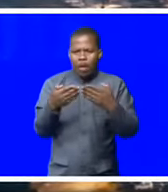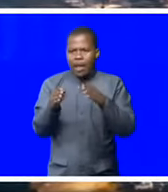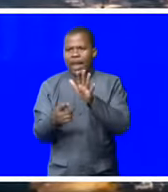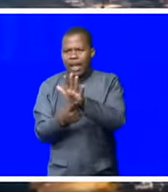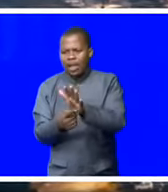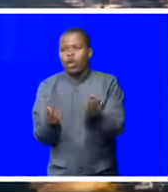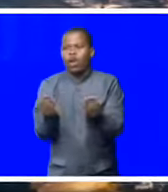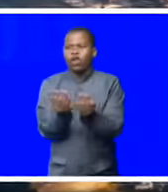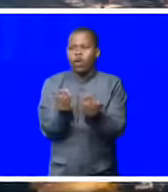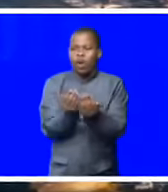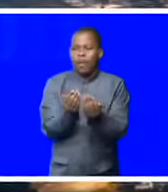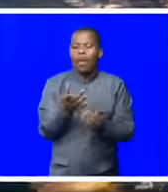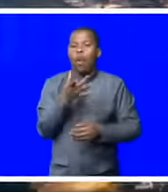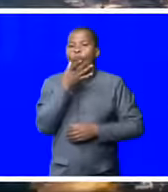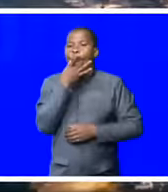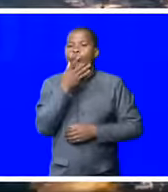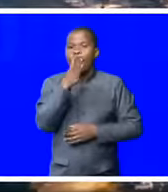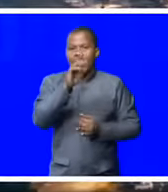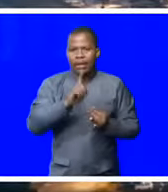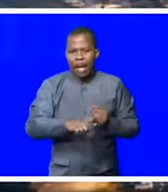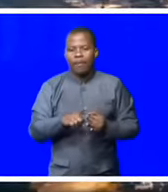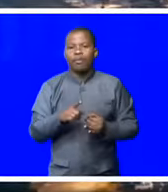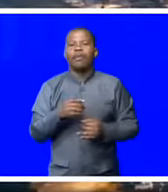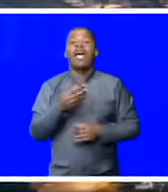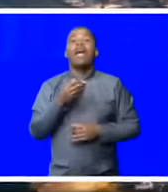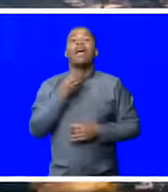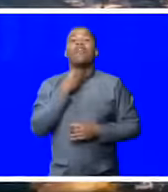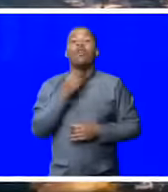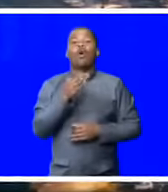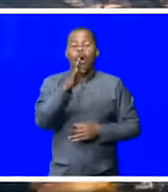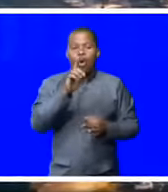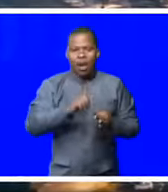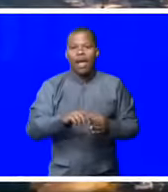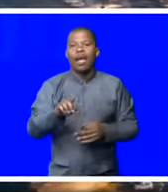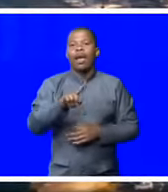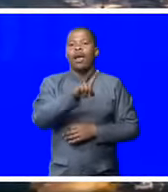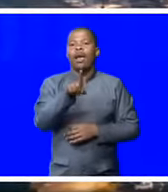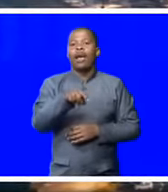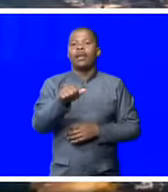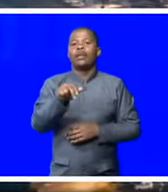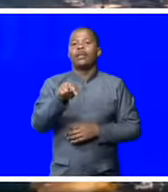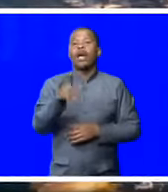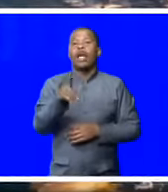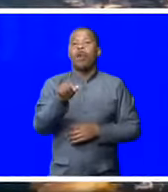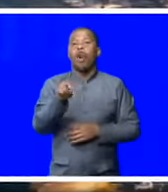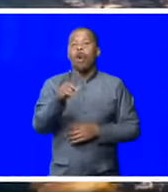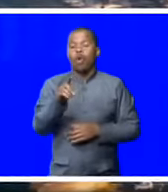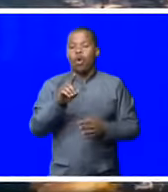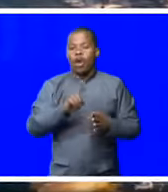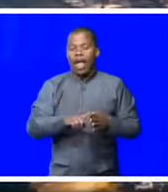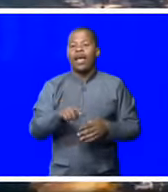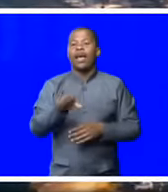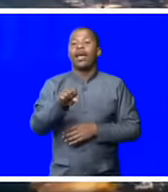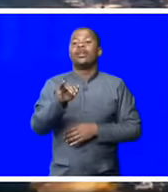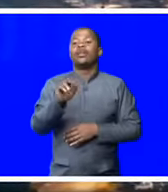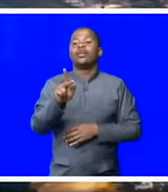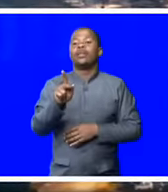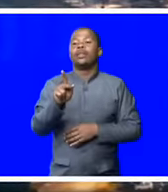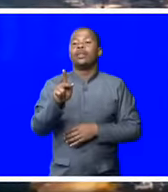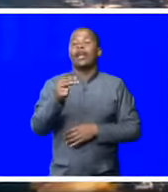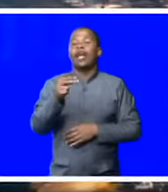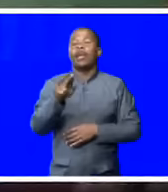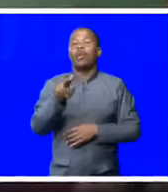ekhatsi isikolwa sasemadla ngemphisi, Thokolwako, Zandondo kanye naseSikhunyane. Lo msebenzi bochubeka esikoleni lesiphakeme